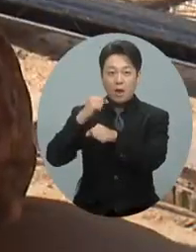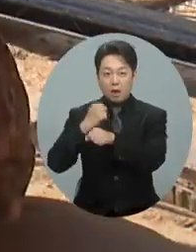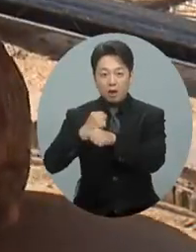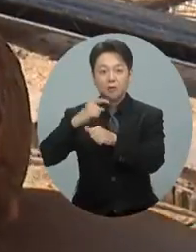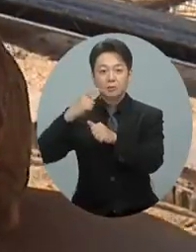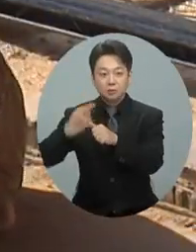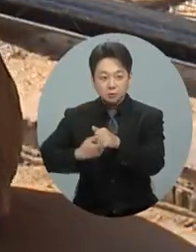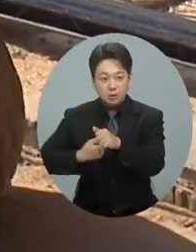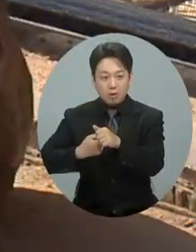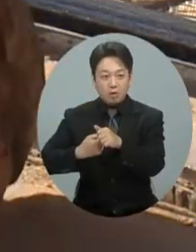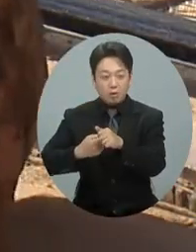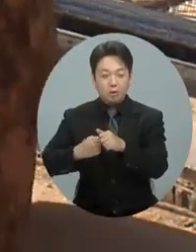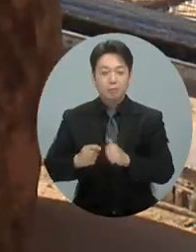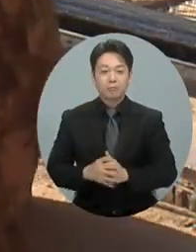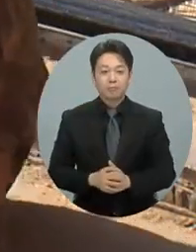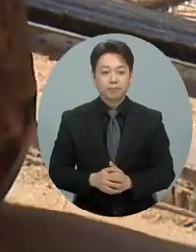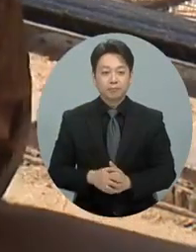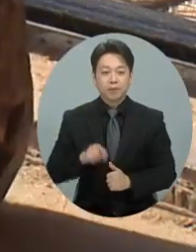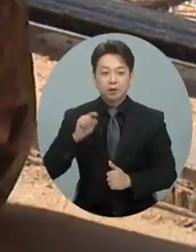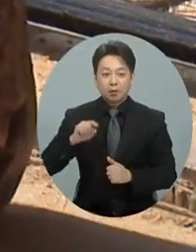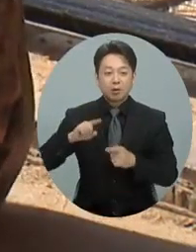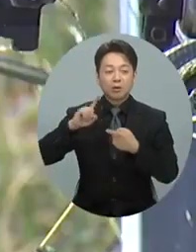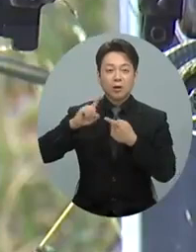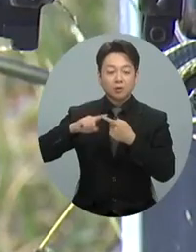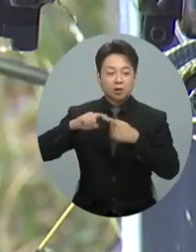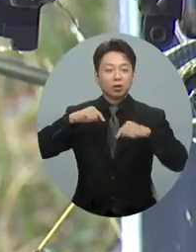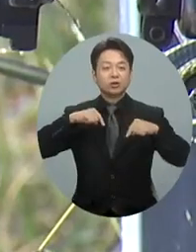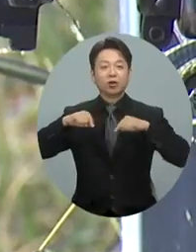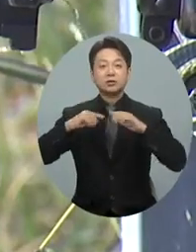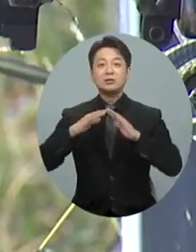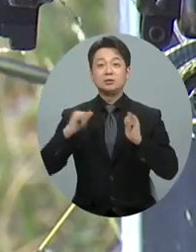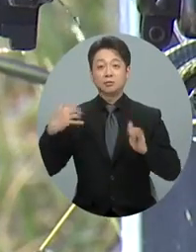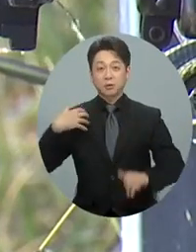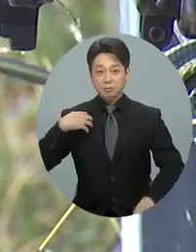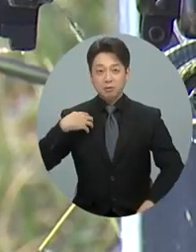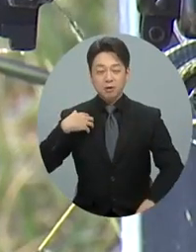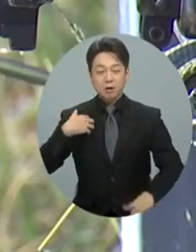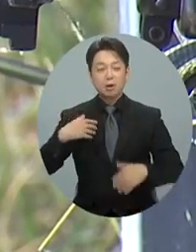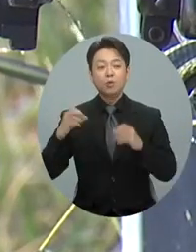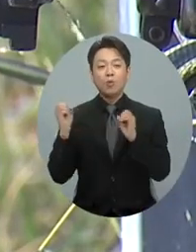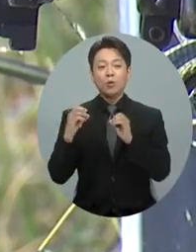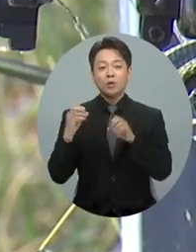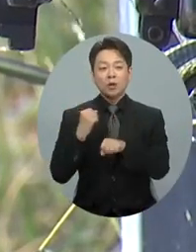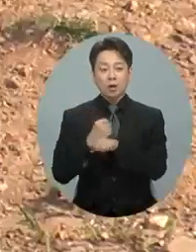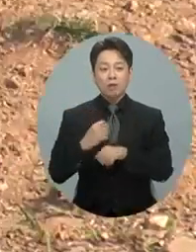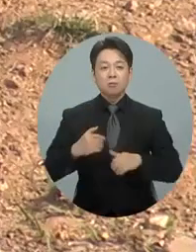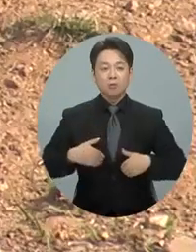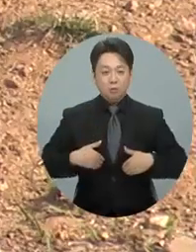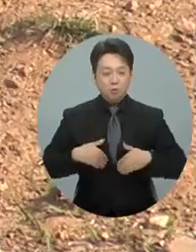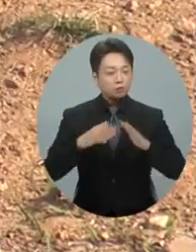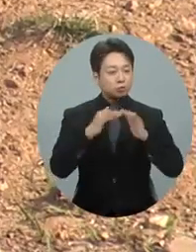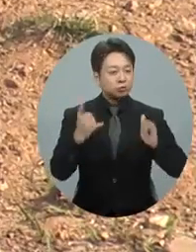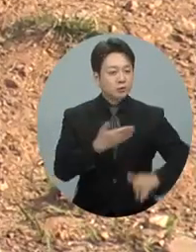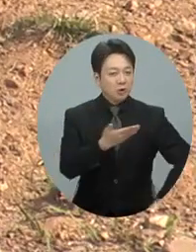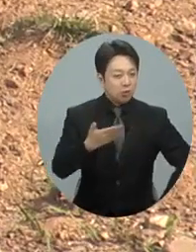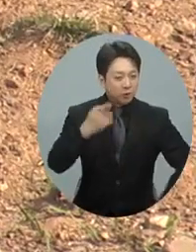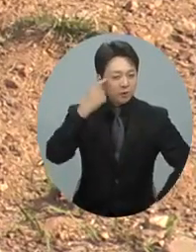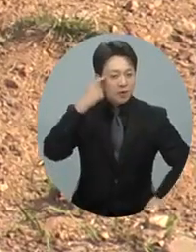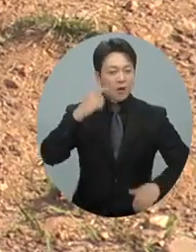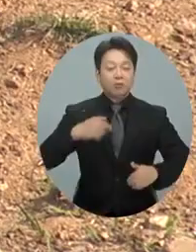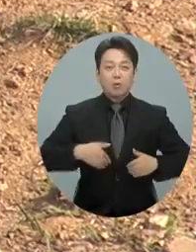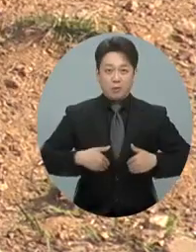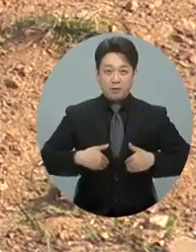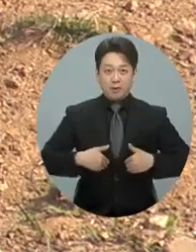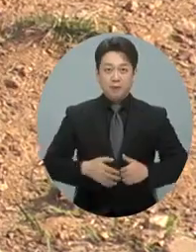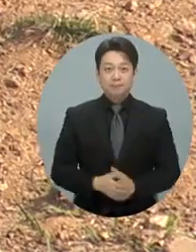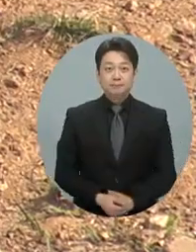문제를 논의해야만 하고 신분들께서도 분당 국가의 시민으로서 아마 생각을 많이 하셔야 하라고 보고 있습니다.